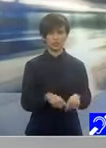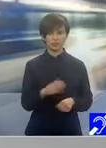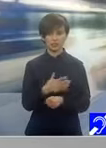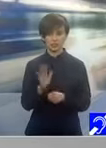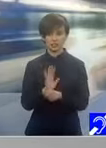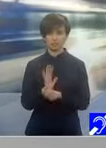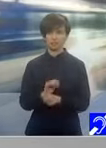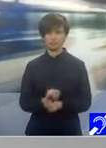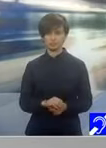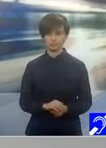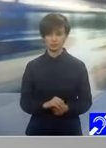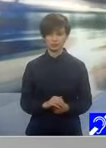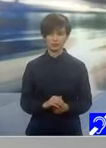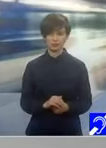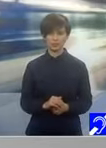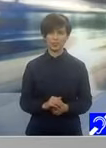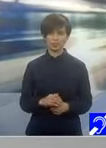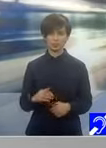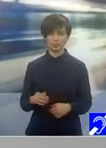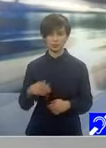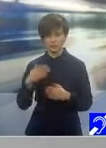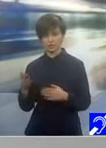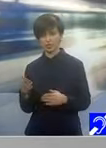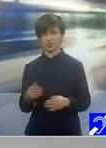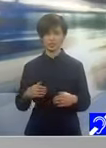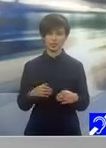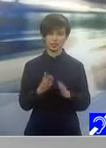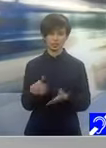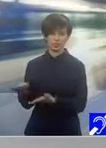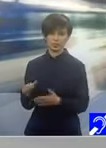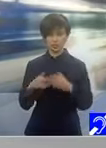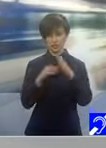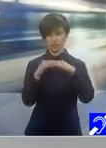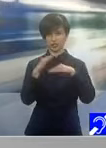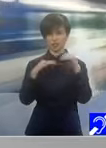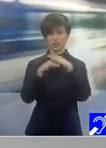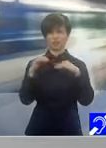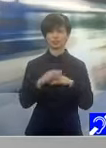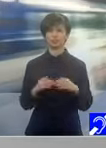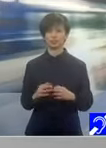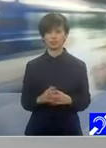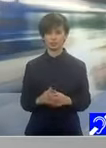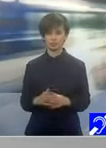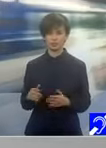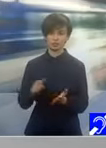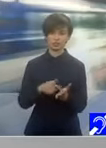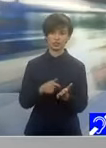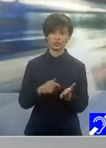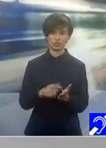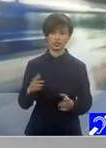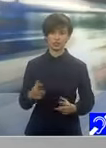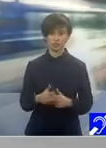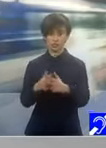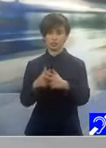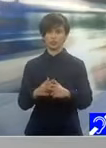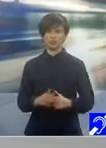Județean să ni se permită începerea lucrărilor. Și practic ne-au dat acest aviz și când le-am cerut ajutorul, ne-au spus, atât am putut să